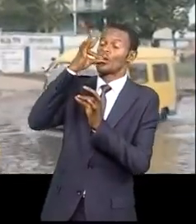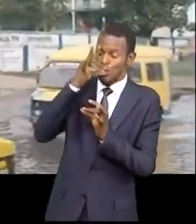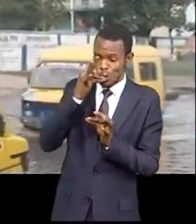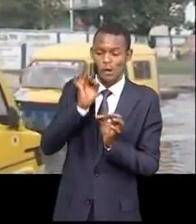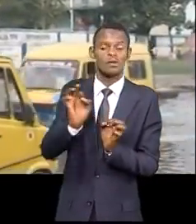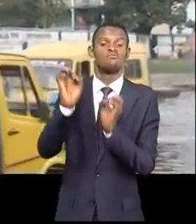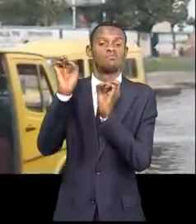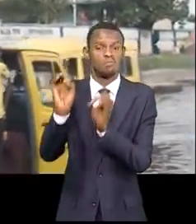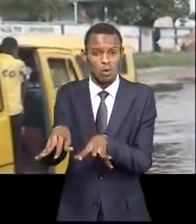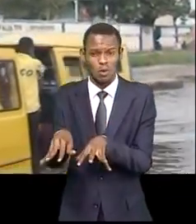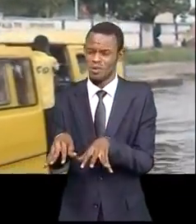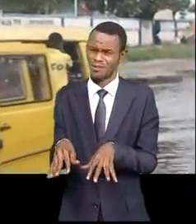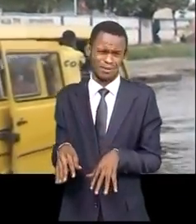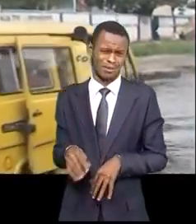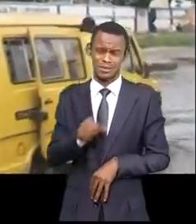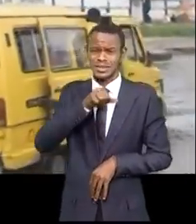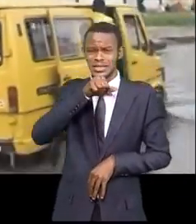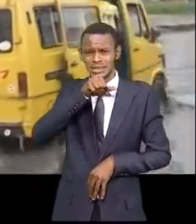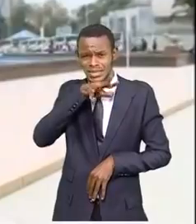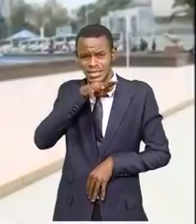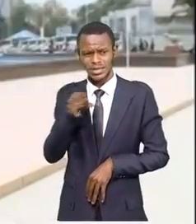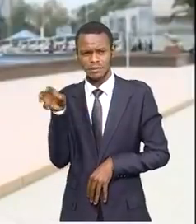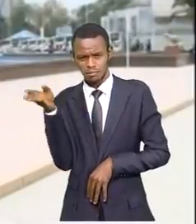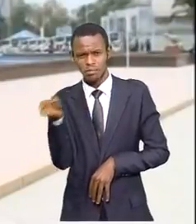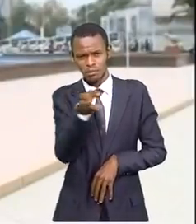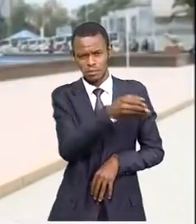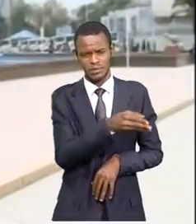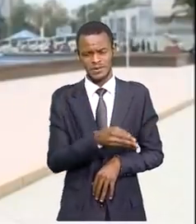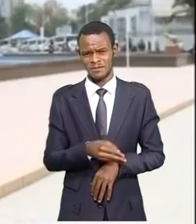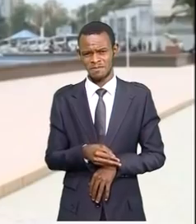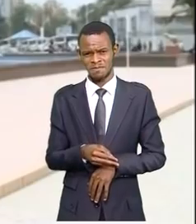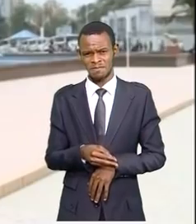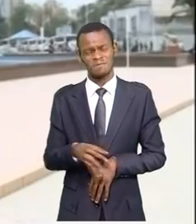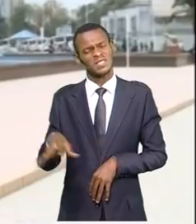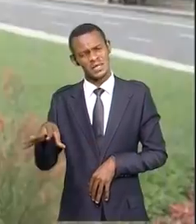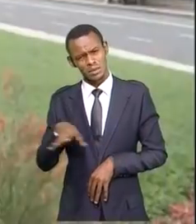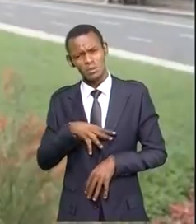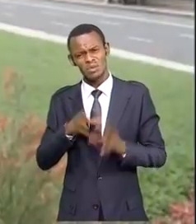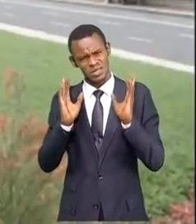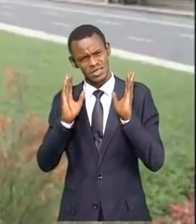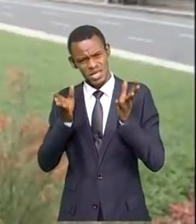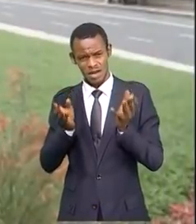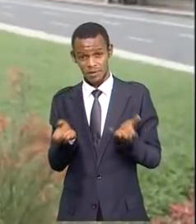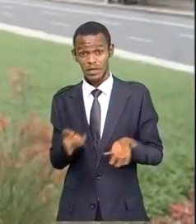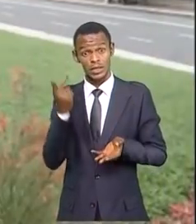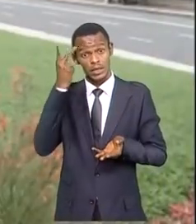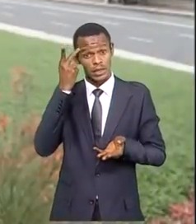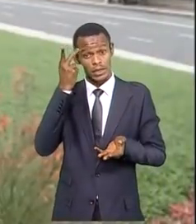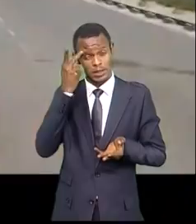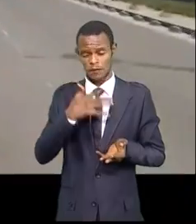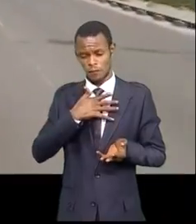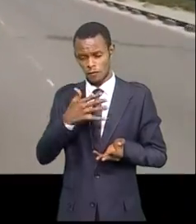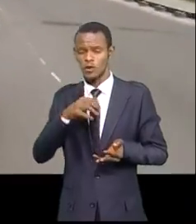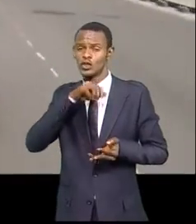l'eau c'est que kesha st mais une lutte acharnée contre l'insalubrité malheureusement qui achoppe à